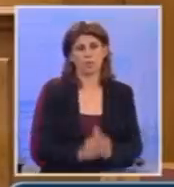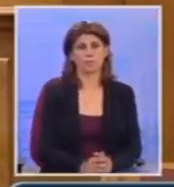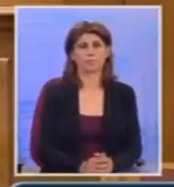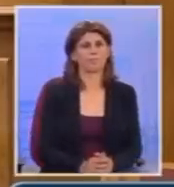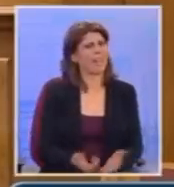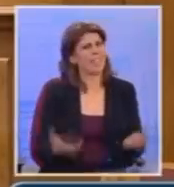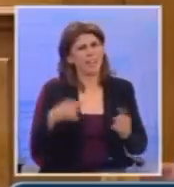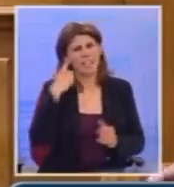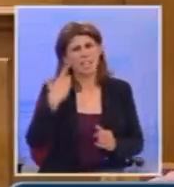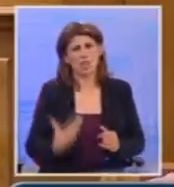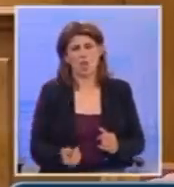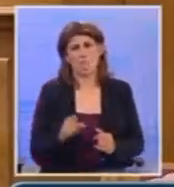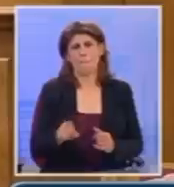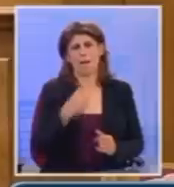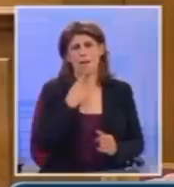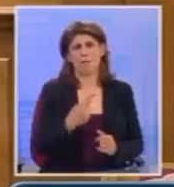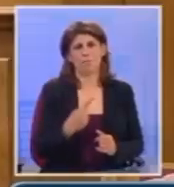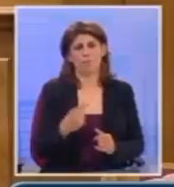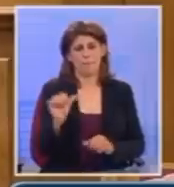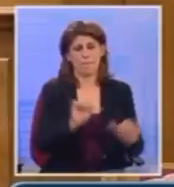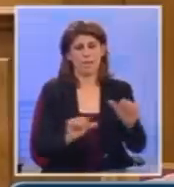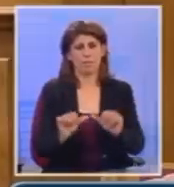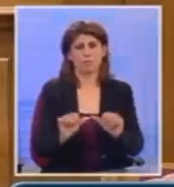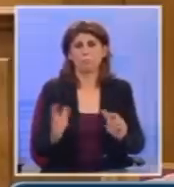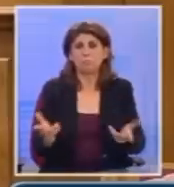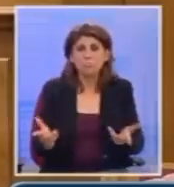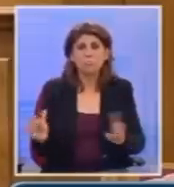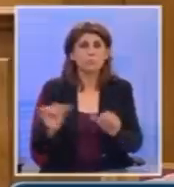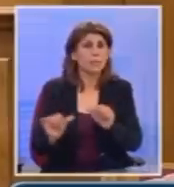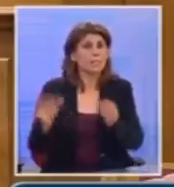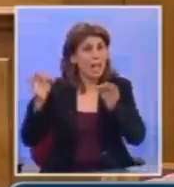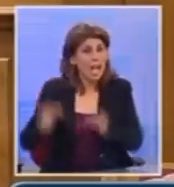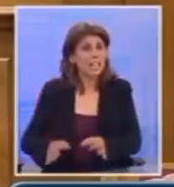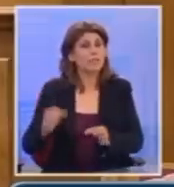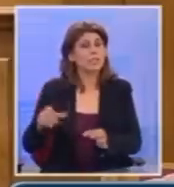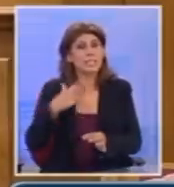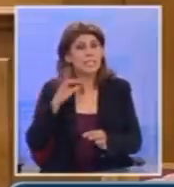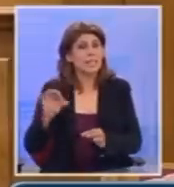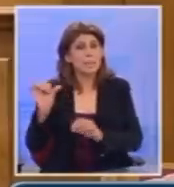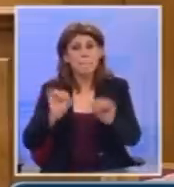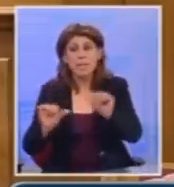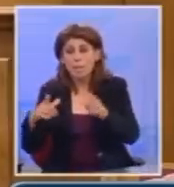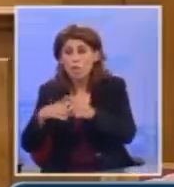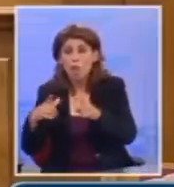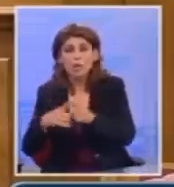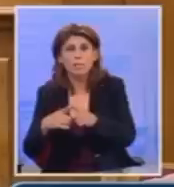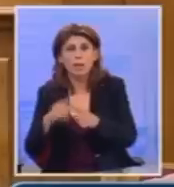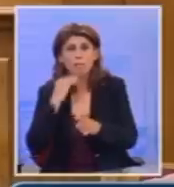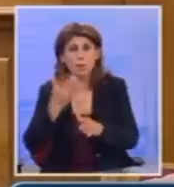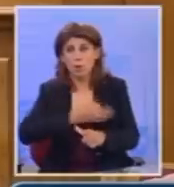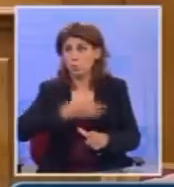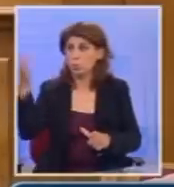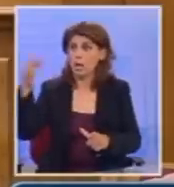Αλλιώς δεν έχει νόημα να λέμε ότι είναι πειραματικά. Πειραματικά είναι ακριβώς διότι πειραματίζονται και δεν μπορούν να πειραματίζονται στους καλύτερους